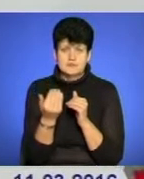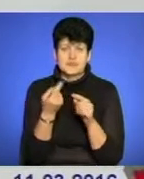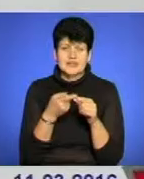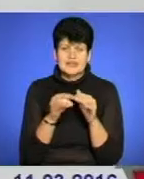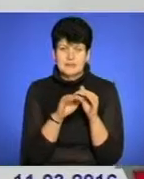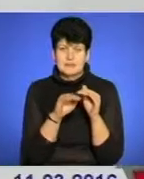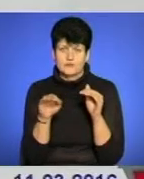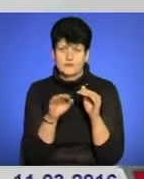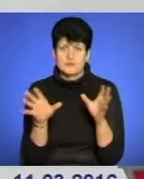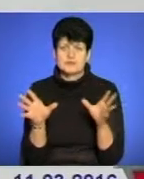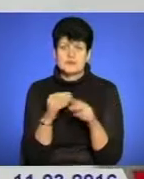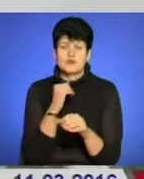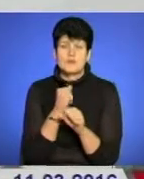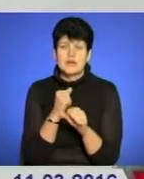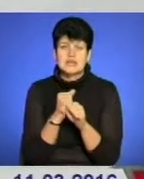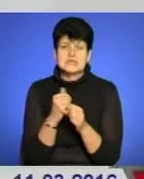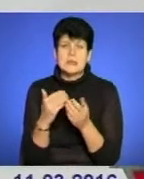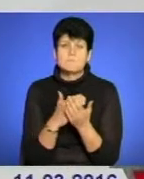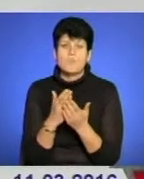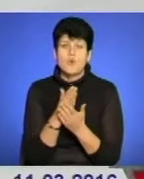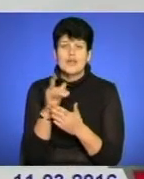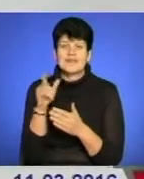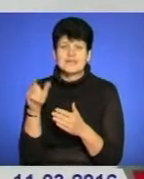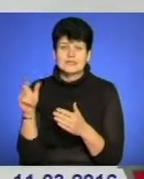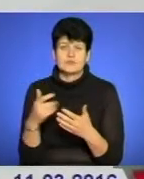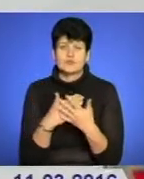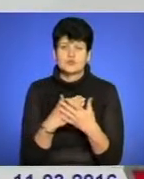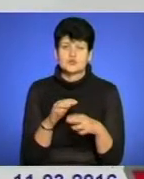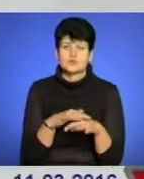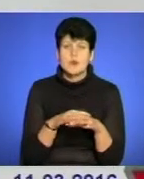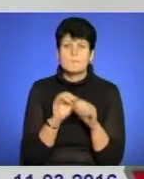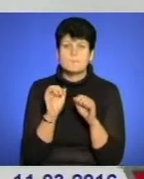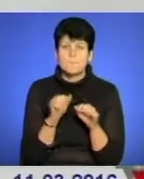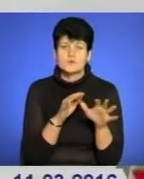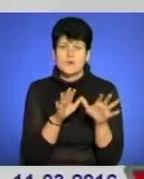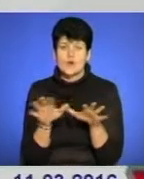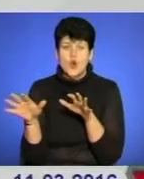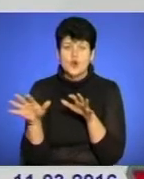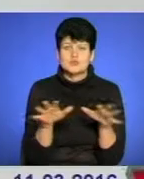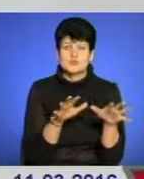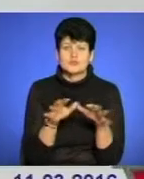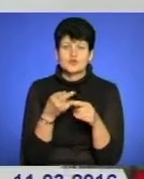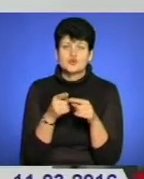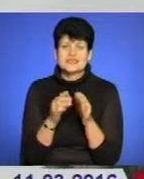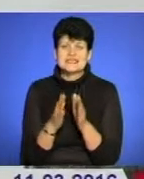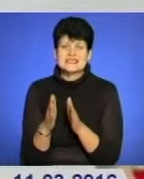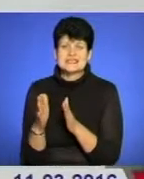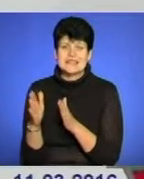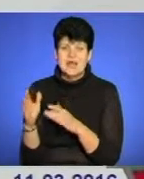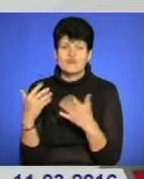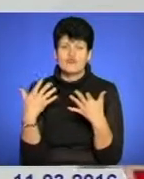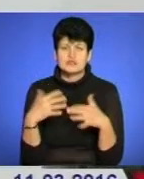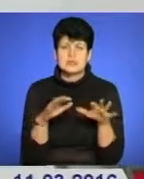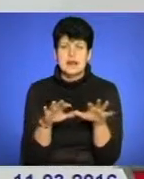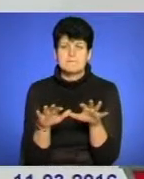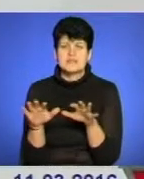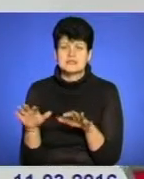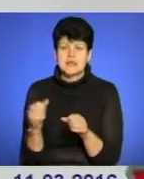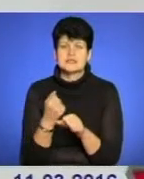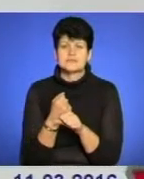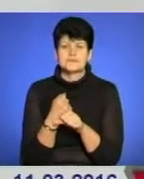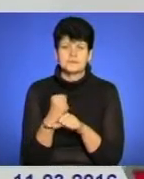платформа співпраці політиків і громадянського суспільства, зможемо розхитувати цю гнилу систему вже на місцях і